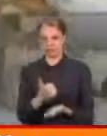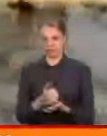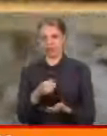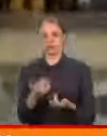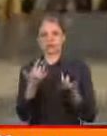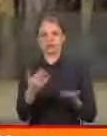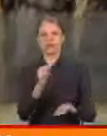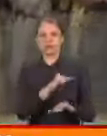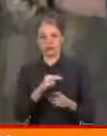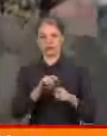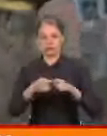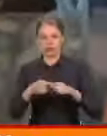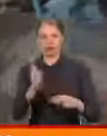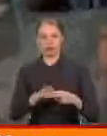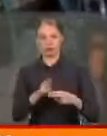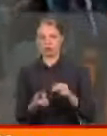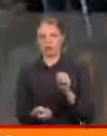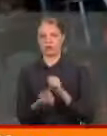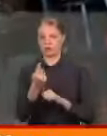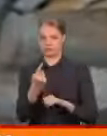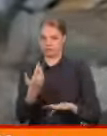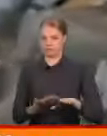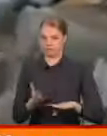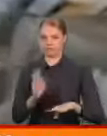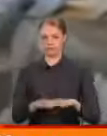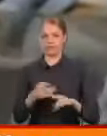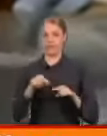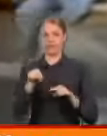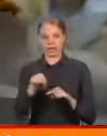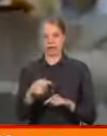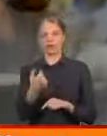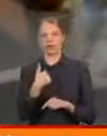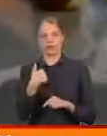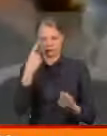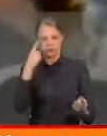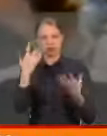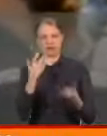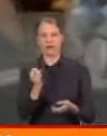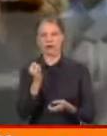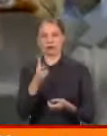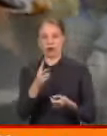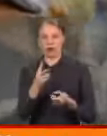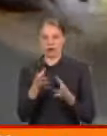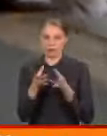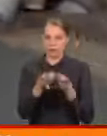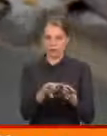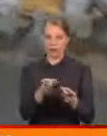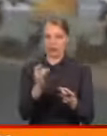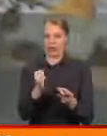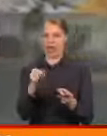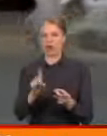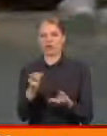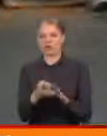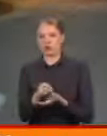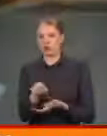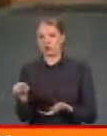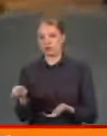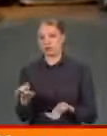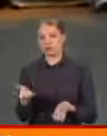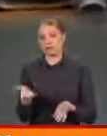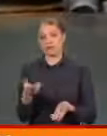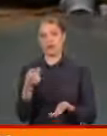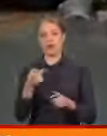кількістю покрученого металу виявилося непросто. Оце я представляю, як приклеювати, а оце те, що лежить, отак